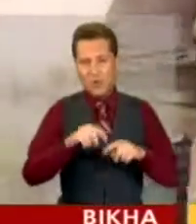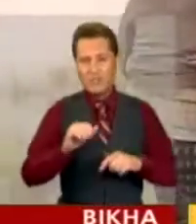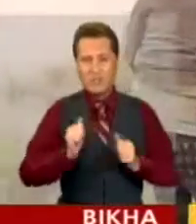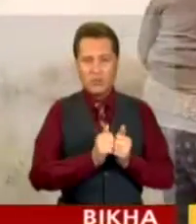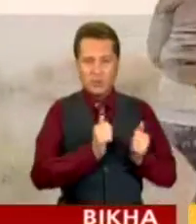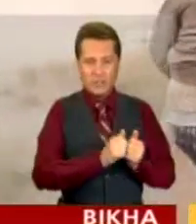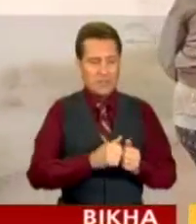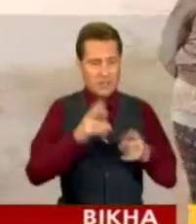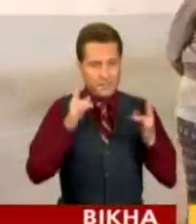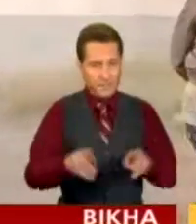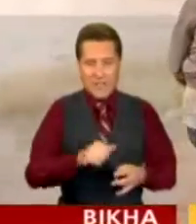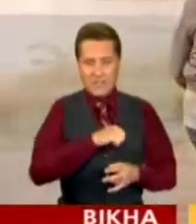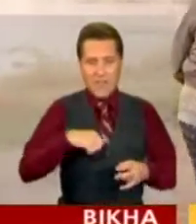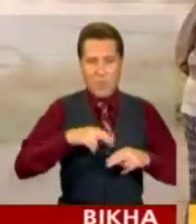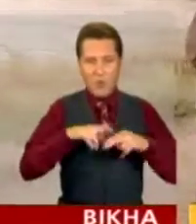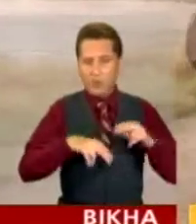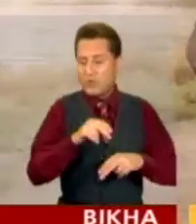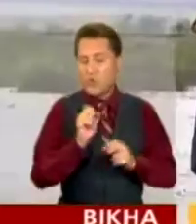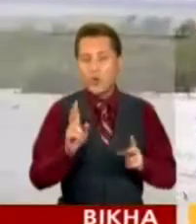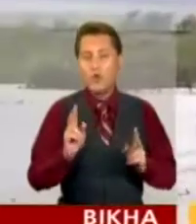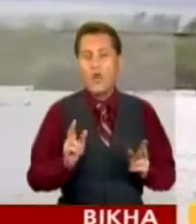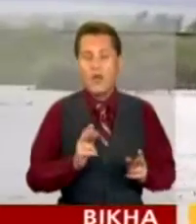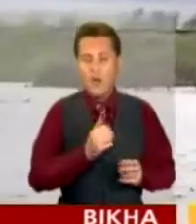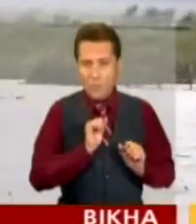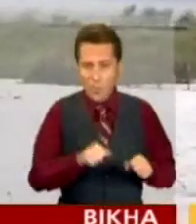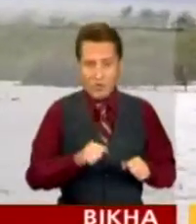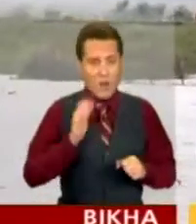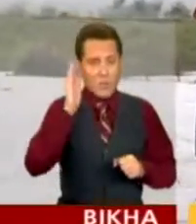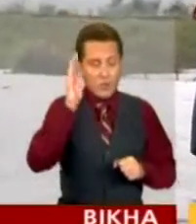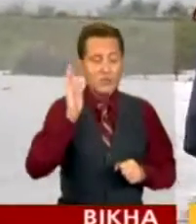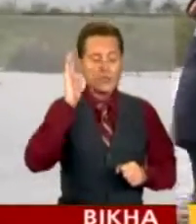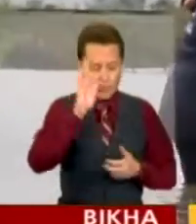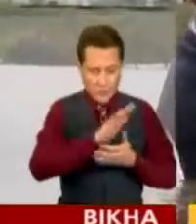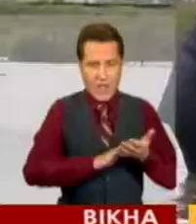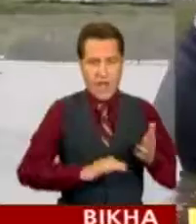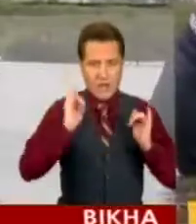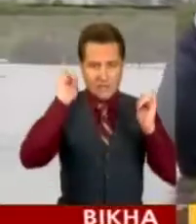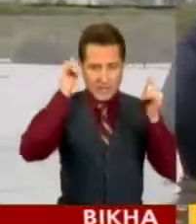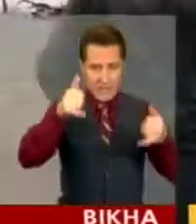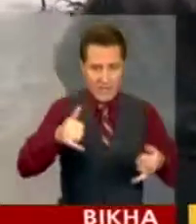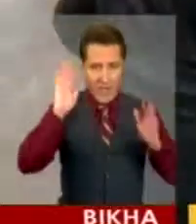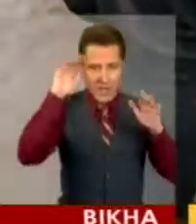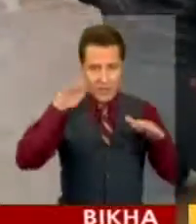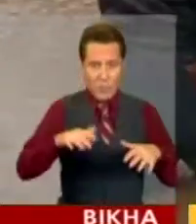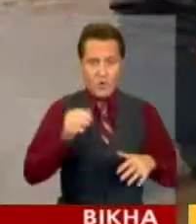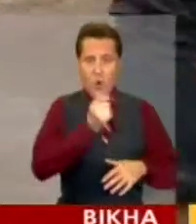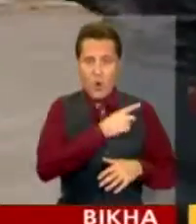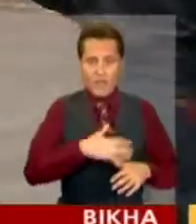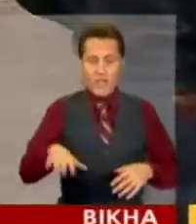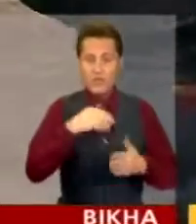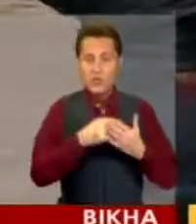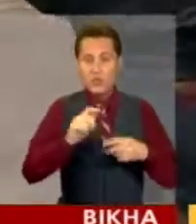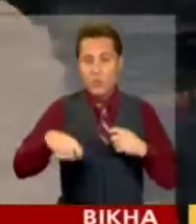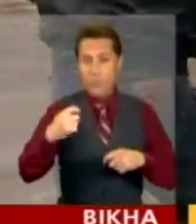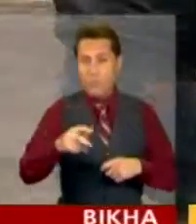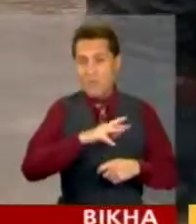постраждалі відновлюють самотужки, хто як може. Та прогнози й досі невтішні. Дощі й далі заливатимуть Одещину, тож сума вже мільйонних